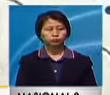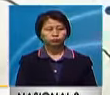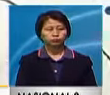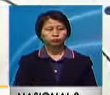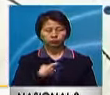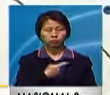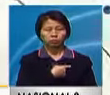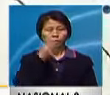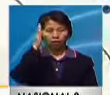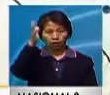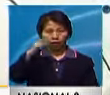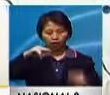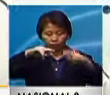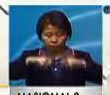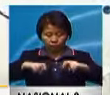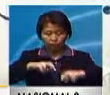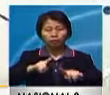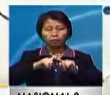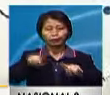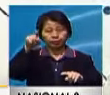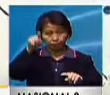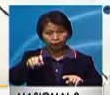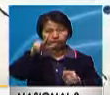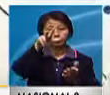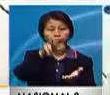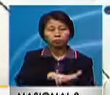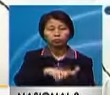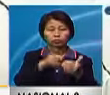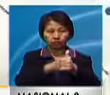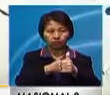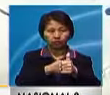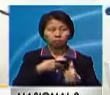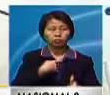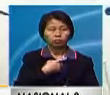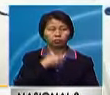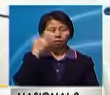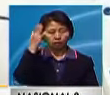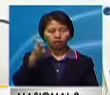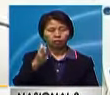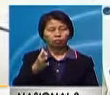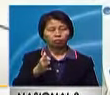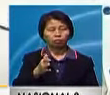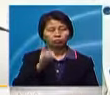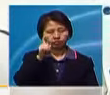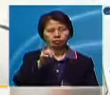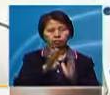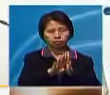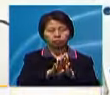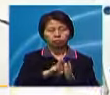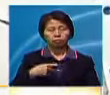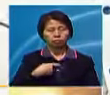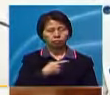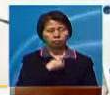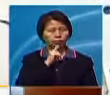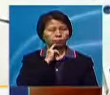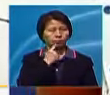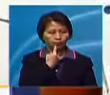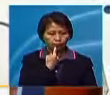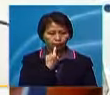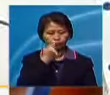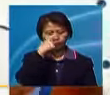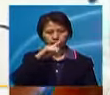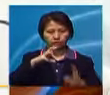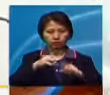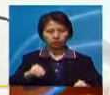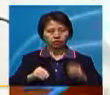Kita akan siasat, tapi kena ada kesahihan. Okey, kita akan buat. We are very serious to